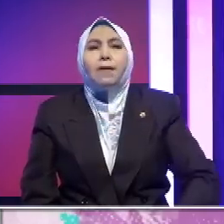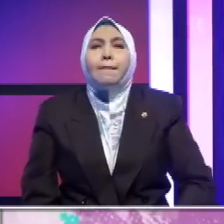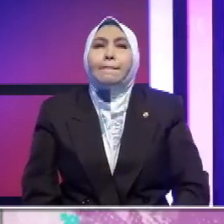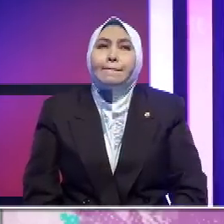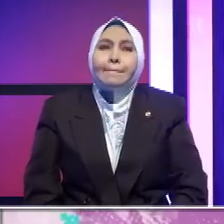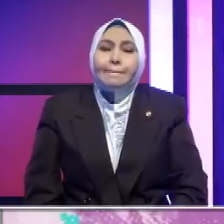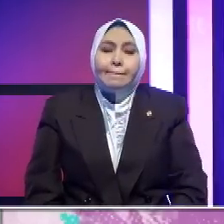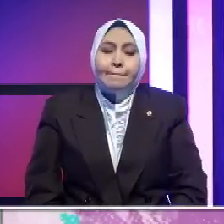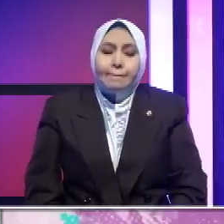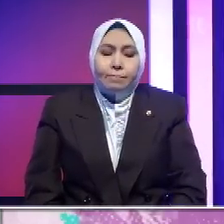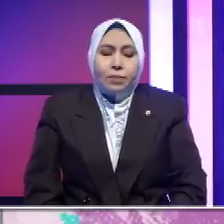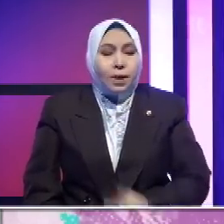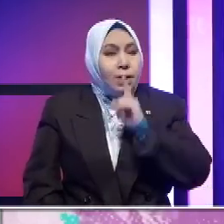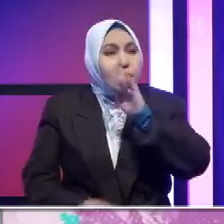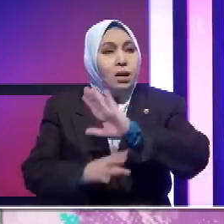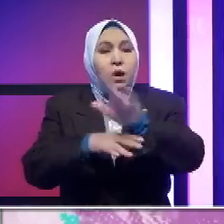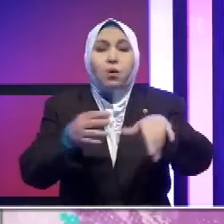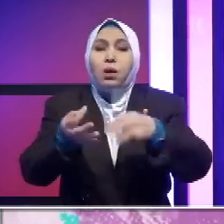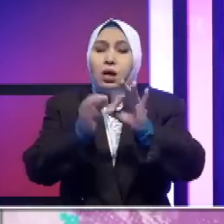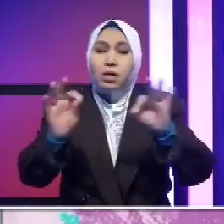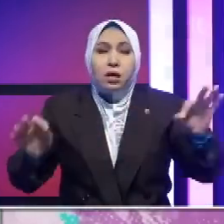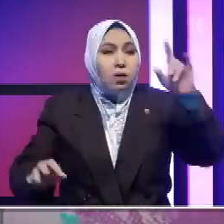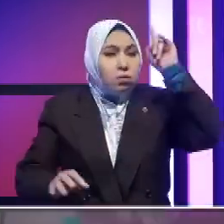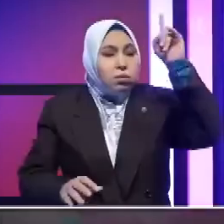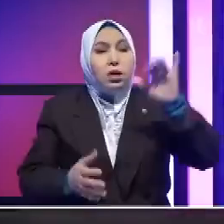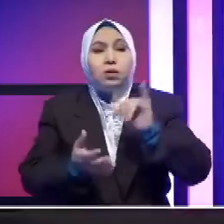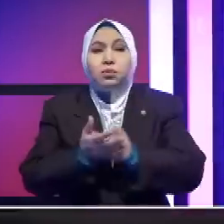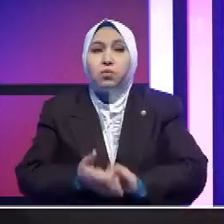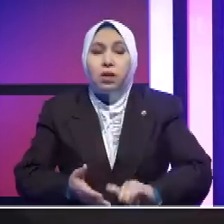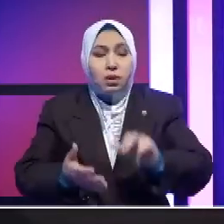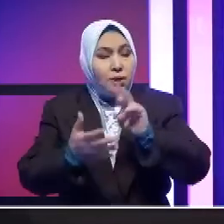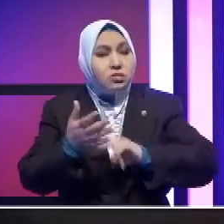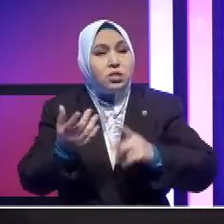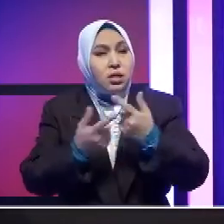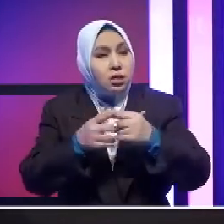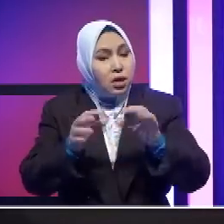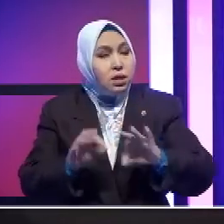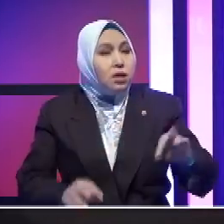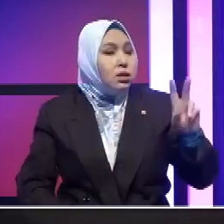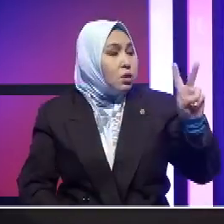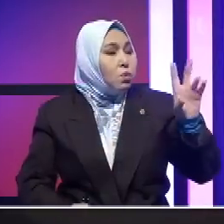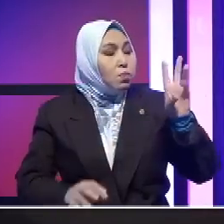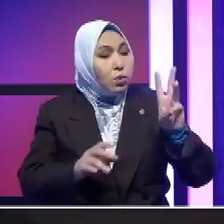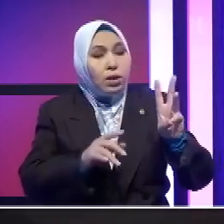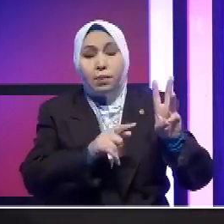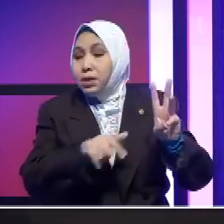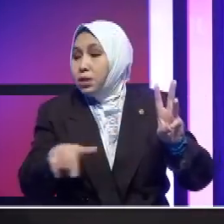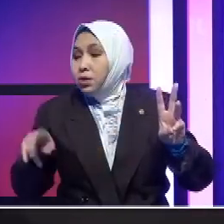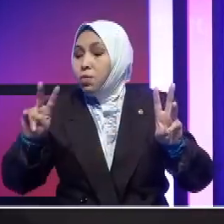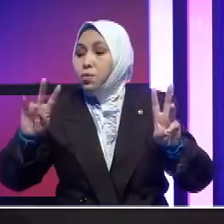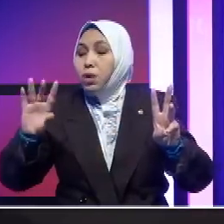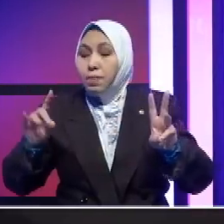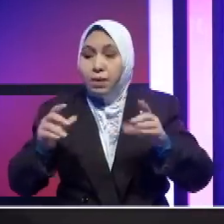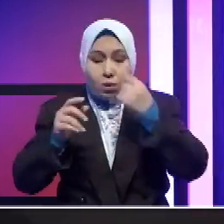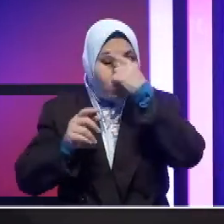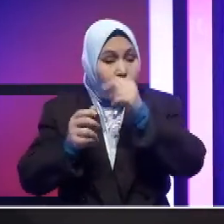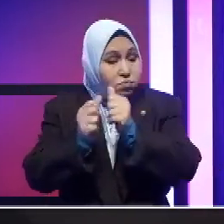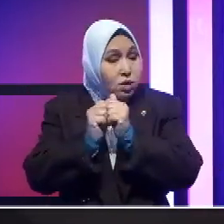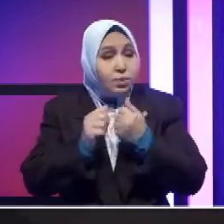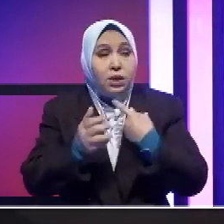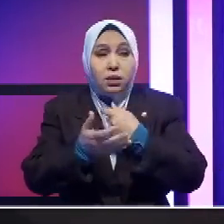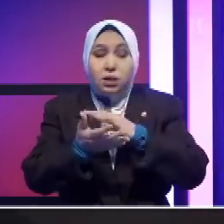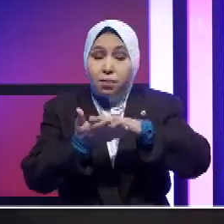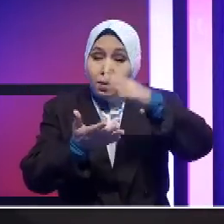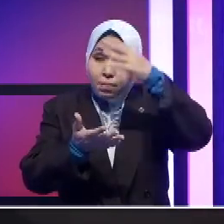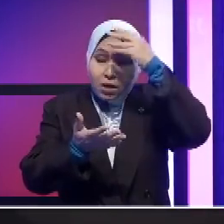كذاب صدق الله. Kalau Nazim kita telah bacaan daripada ayat yang ke-26 hingga 28 untuk sama-sama kita mengambil pelajaran ya